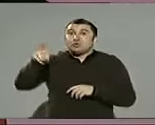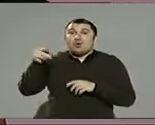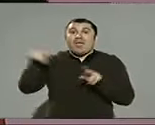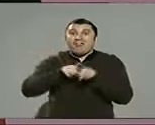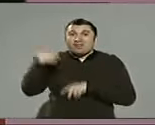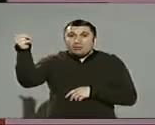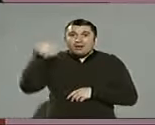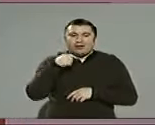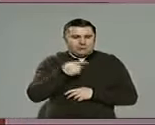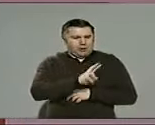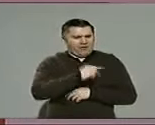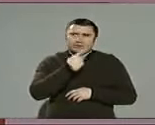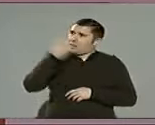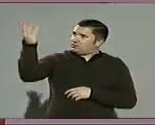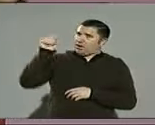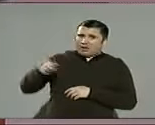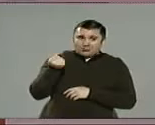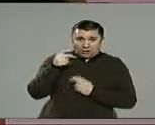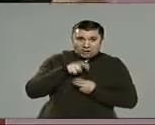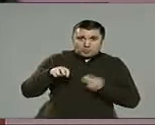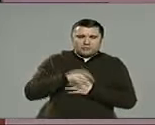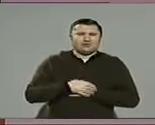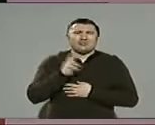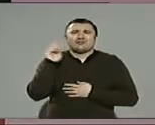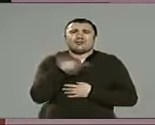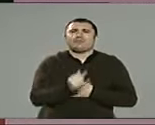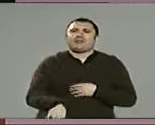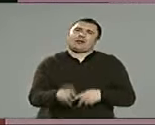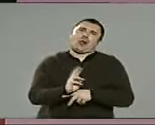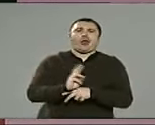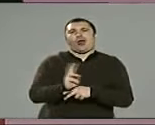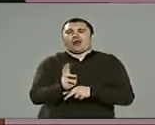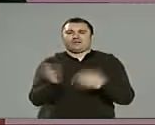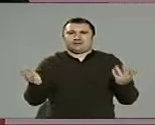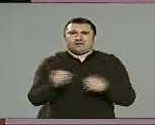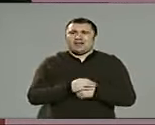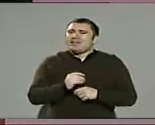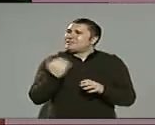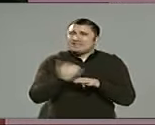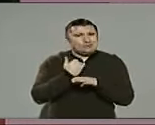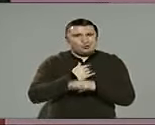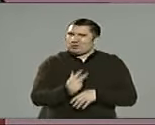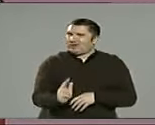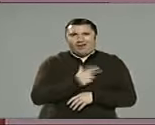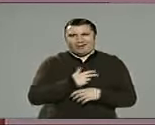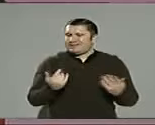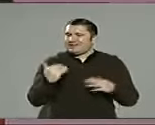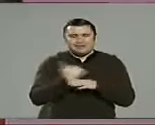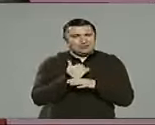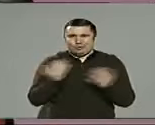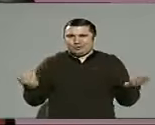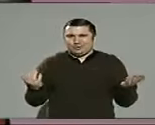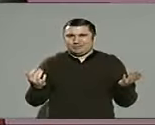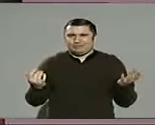Geld umgehen, das sind Ammenmärchen, das ist ein Historiendrama, aber nichts, was für die Realität zutrifft, liebe Genossinnen und Genossen.